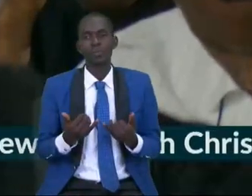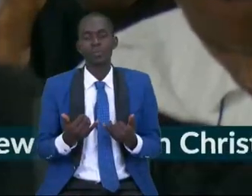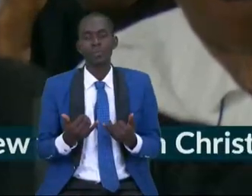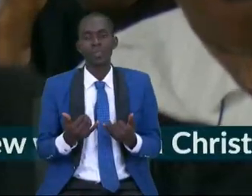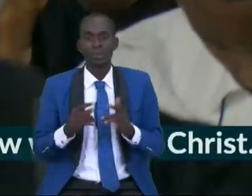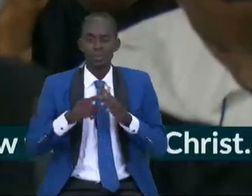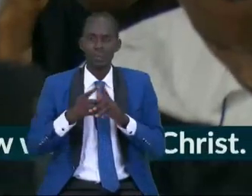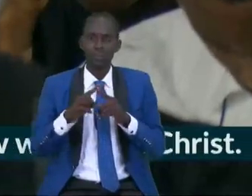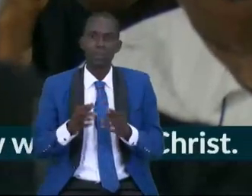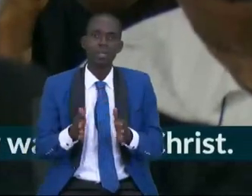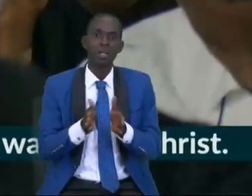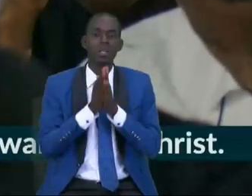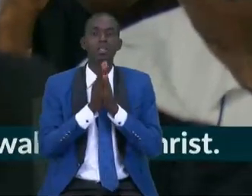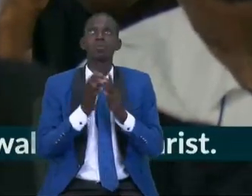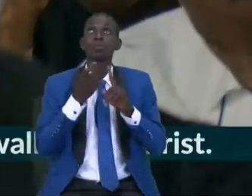Le Seigneur est fidèle.